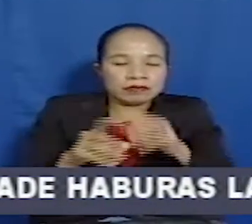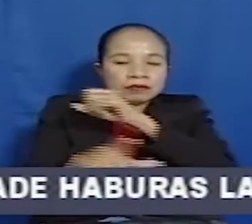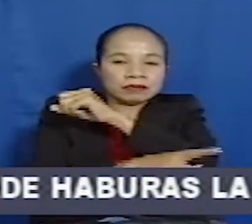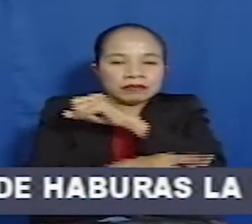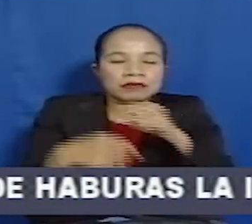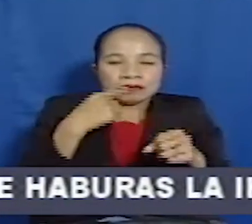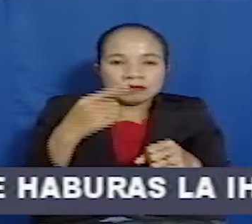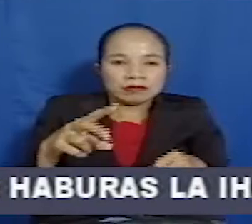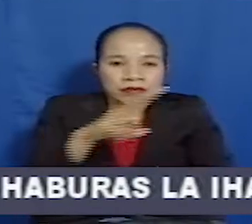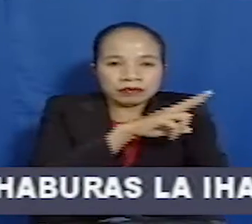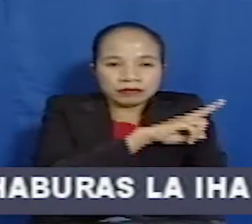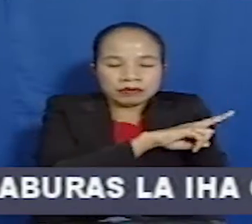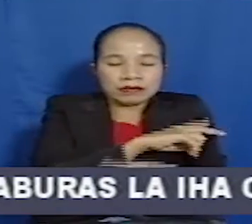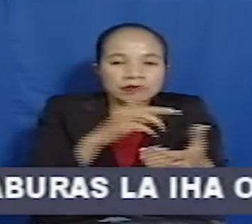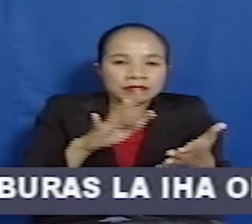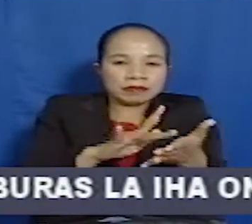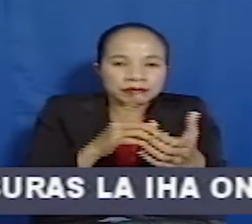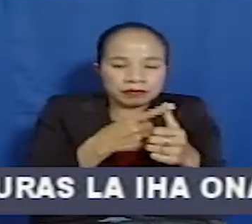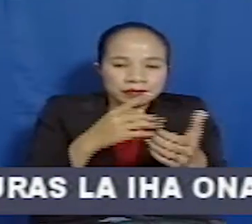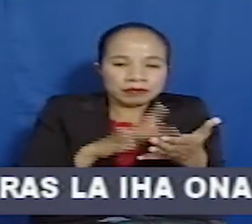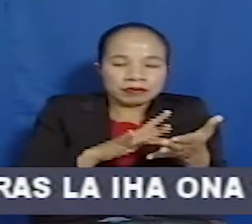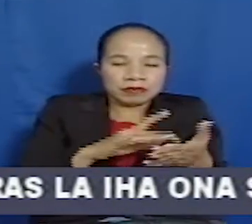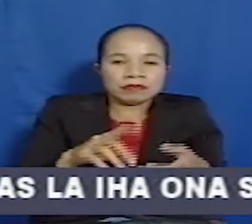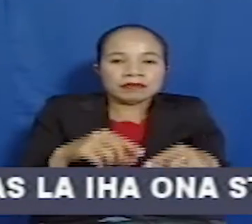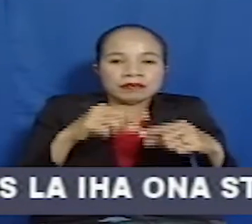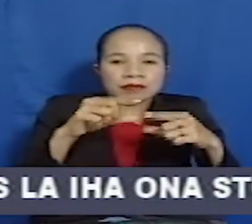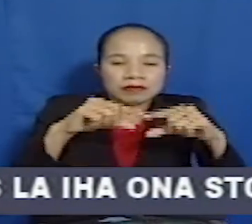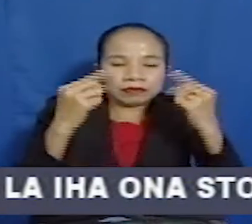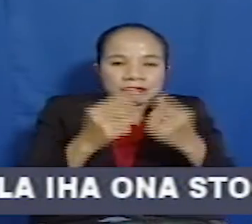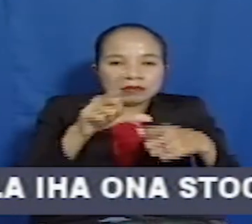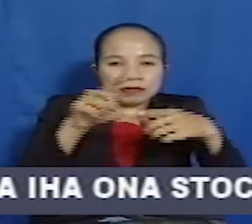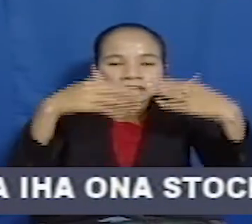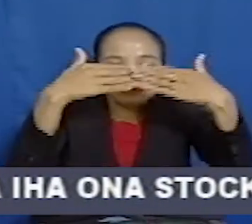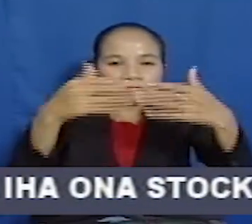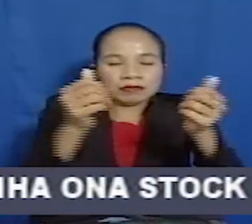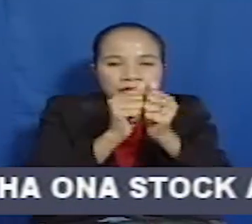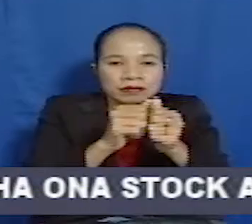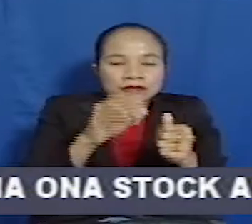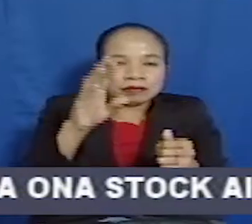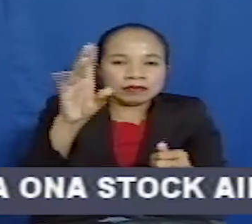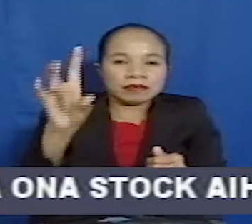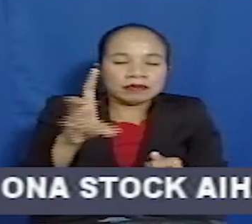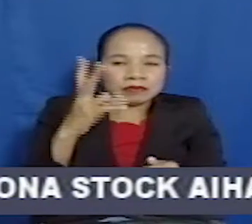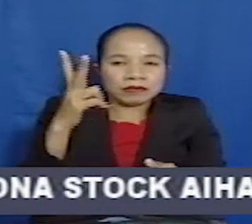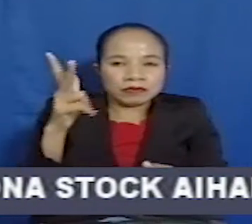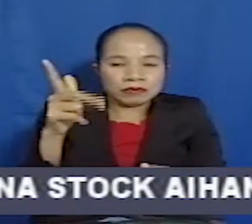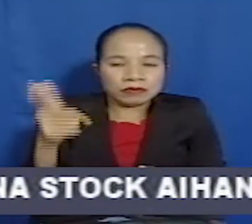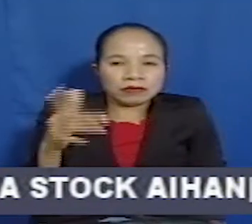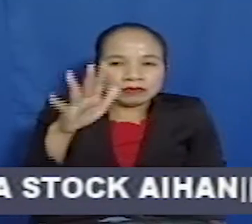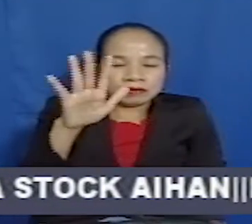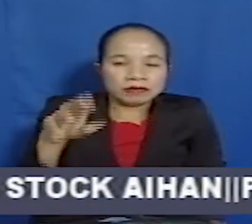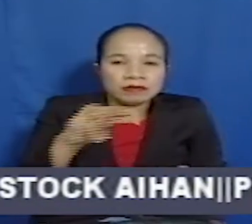informa, vasina AstraZeneca primeira dose nebe destinado ba ekipa linha frente, hamutuk nain atus hitu rua nulu resin lima,